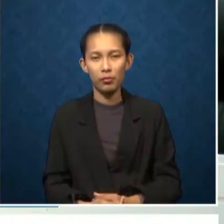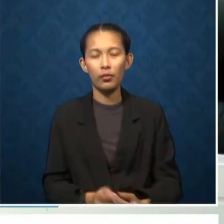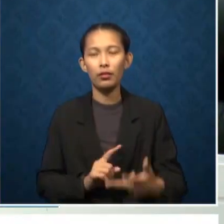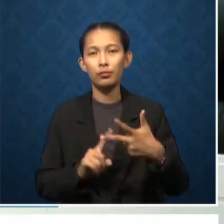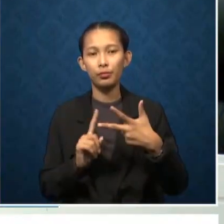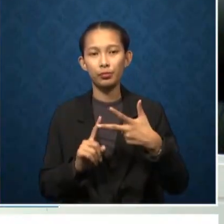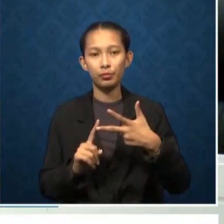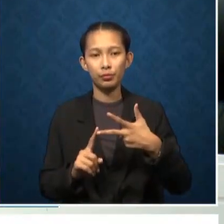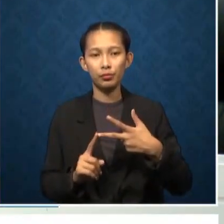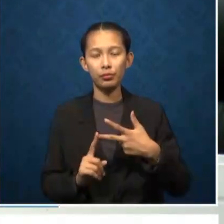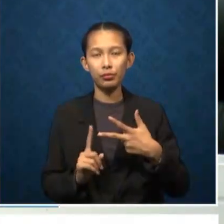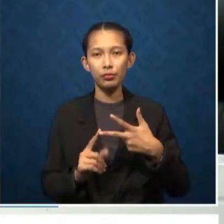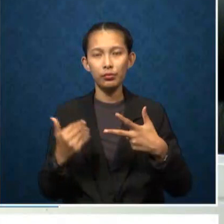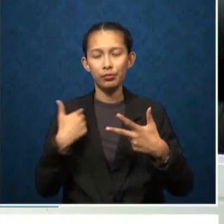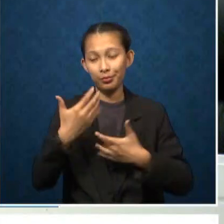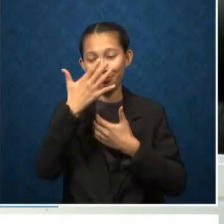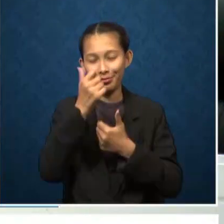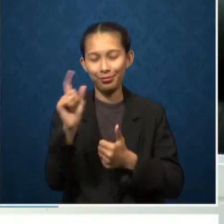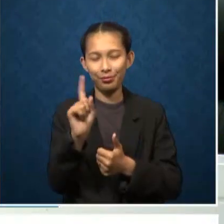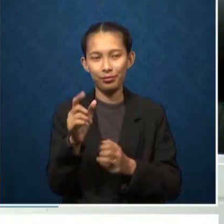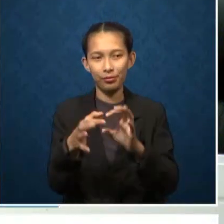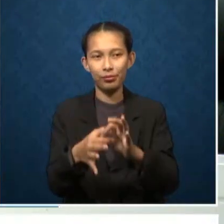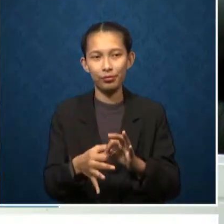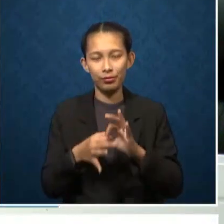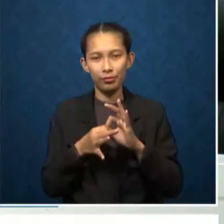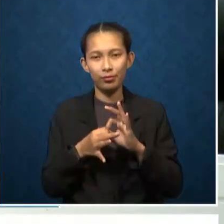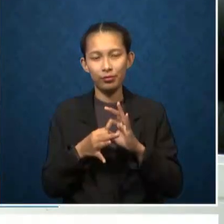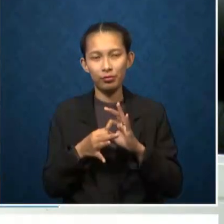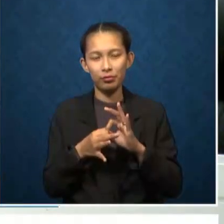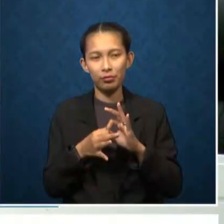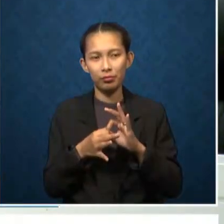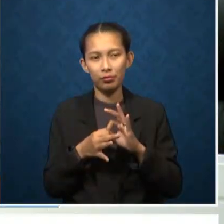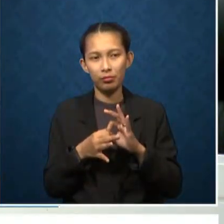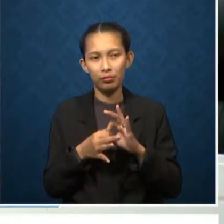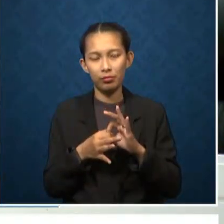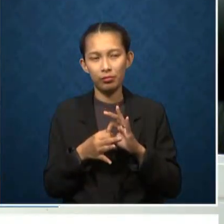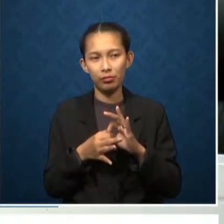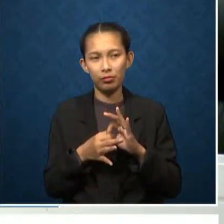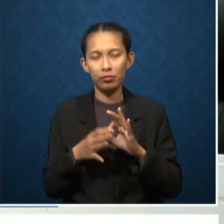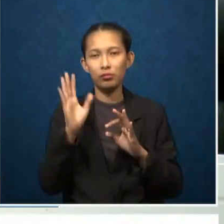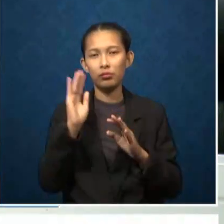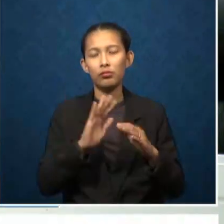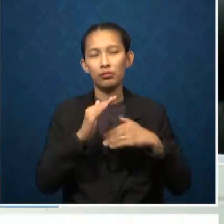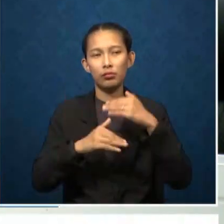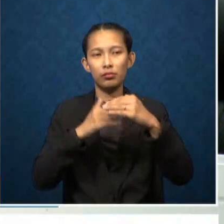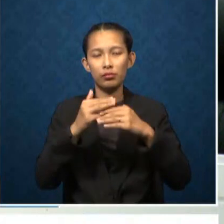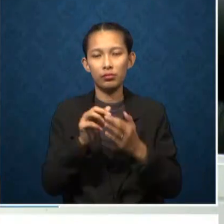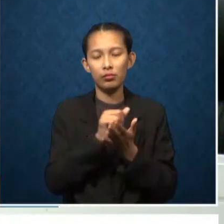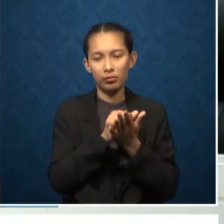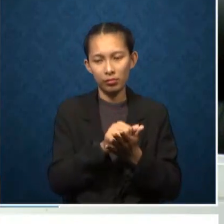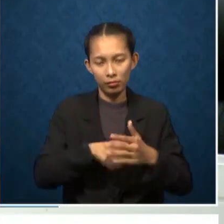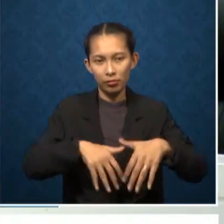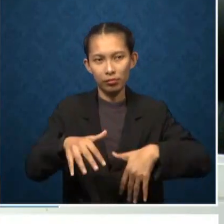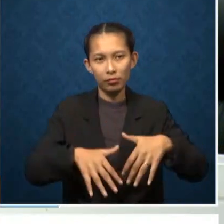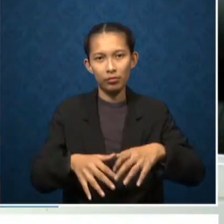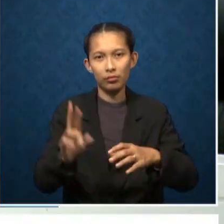นะคะที่ท่านสมาชิกให้ความสนใจคือเรื่องของการเสริมสร้างแรงจูงใจในการพัฒนาระบบการให้บริการประชาชนผ่าน